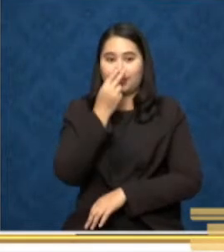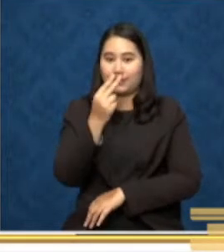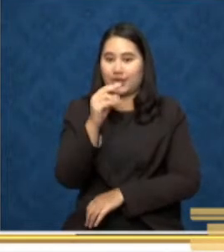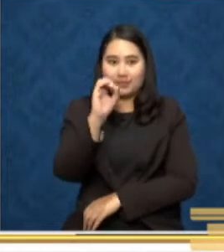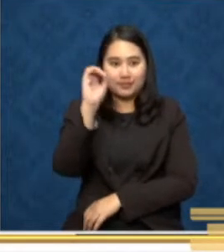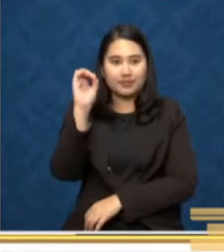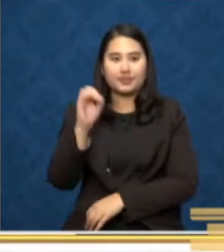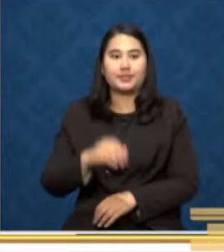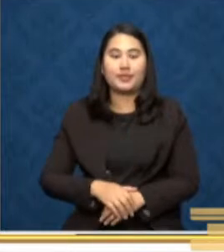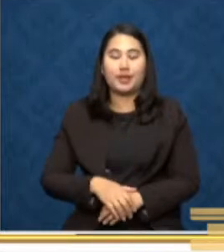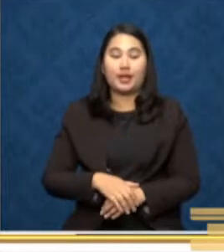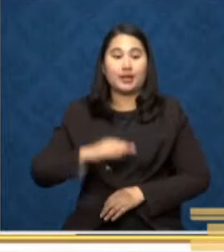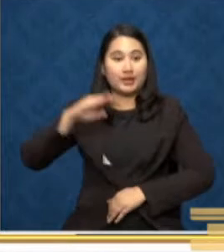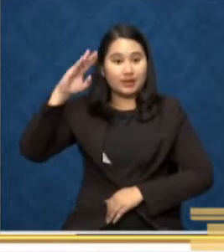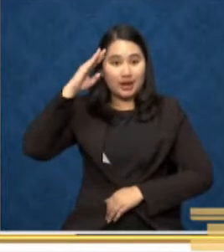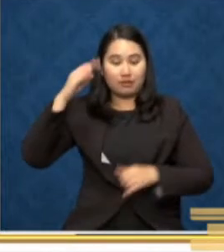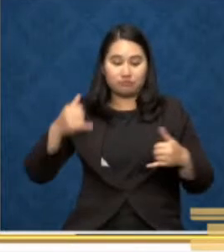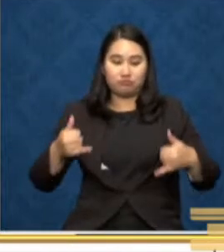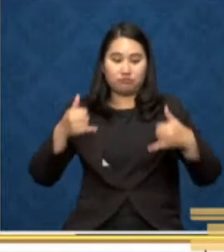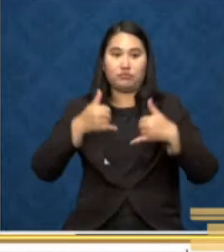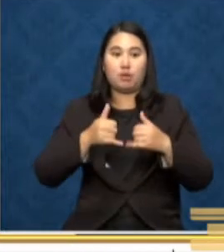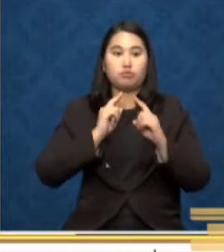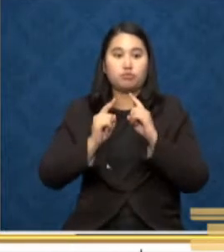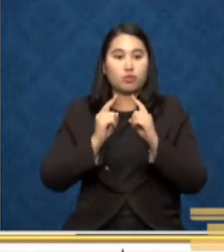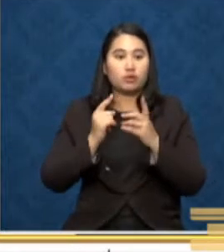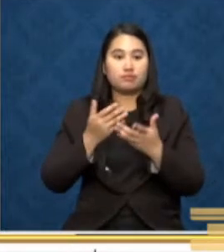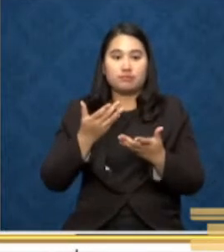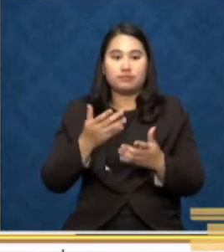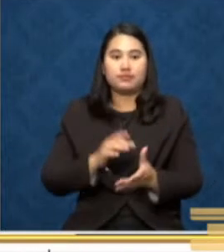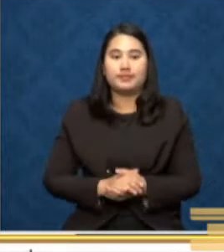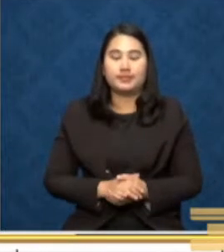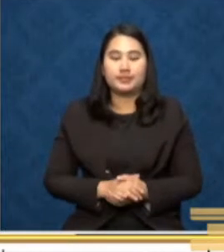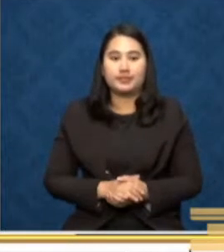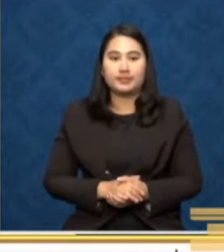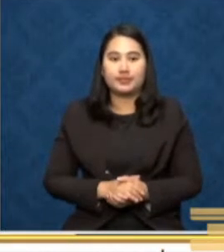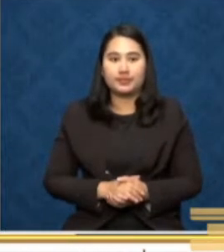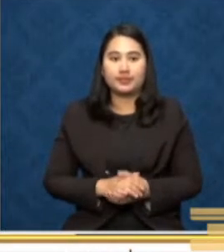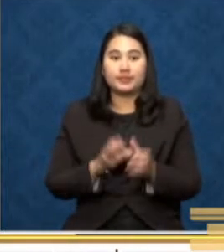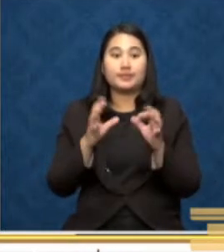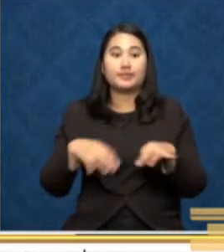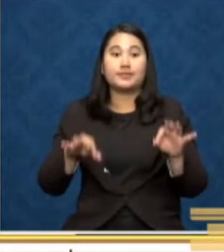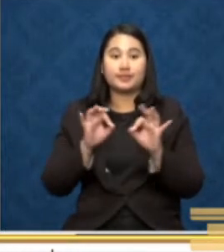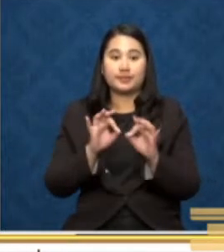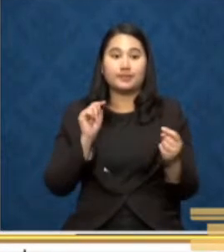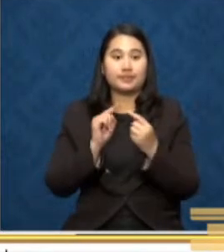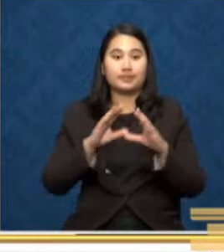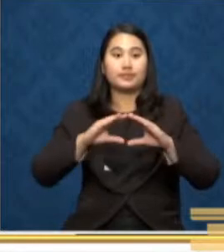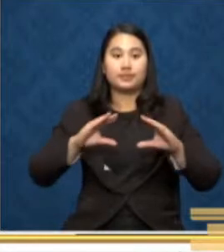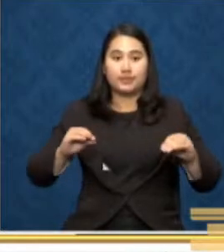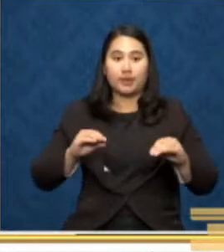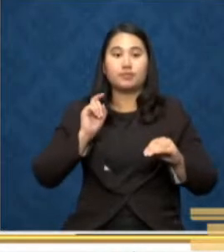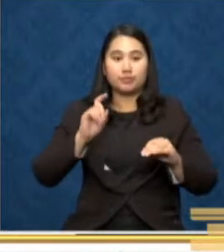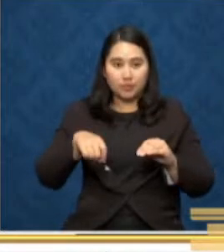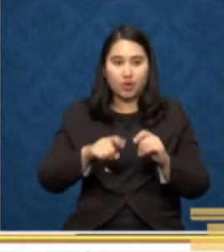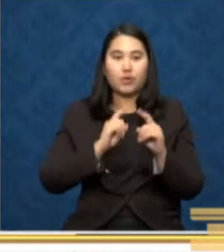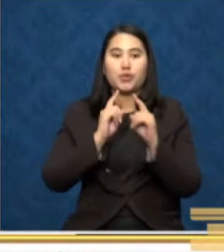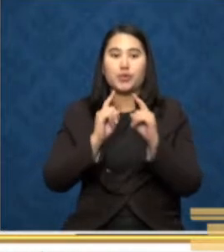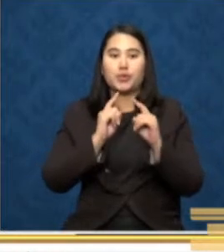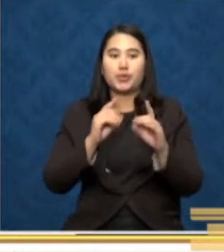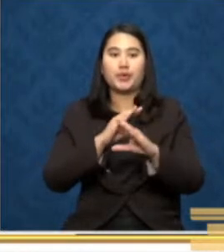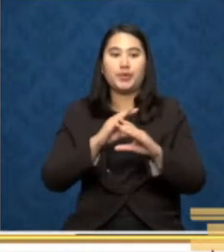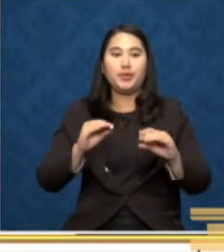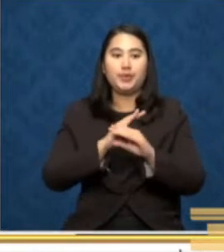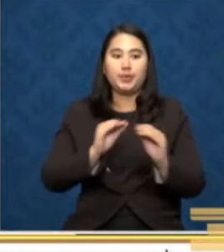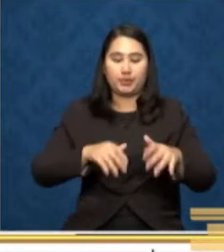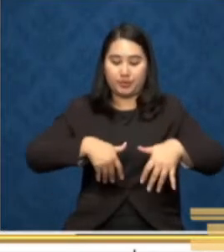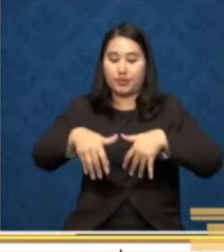มีทหารนั่งคุยทหารและจะสร้างสันติภาพได้สันติภาพไม่สามารถเกิดขึ้นได้โดยปลายกระบอกปืนสันติภาพจำเป็นต้องมีการพูดคุยโดยใช้ภาคประชา